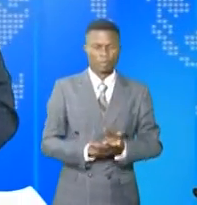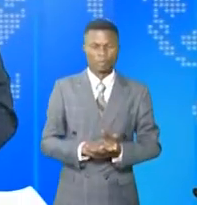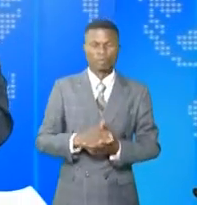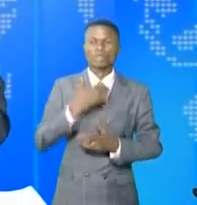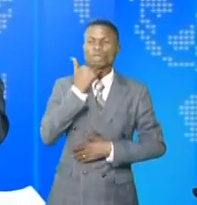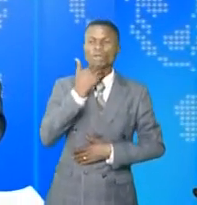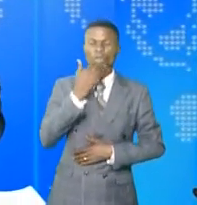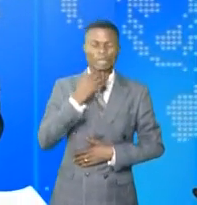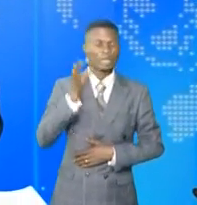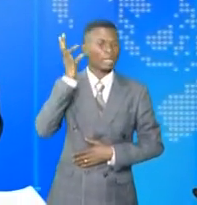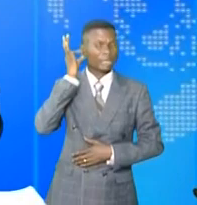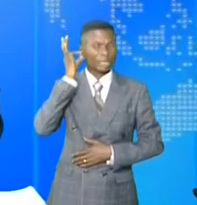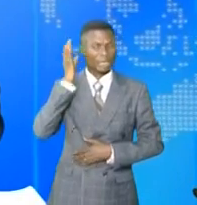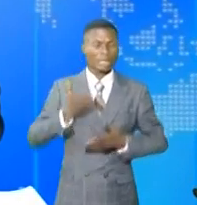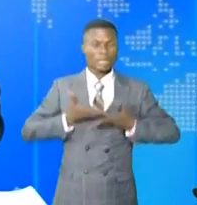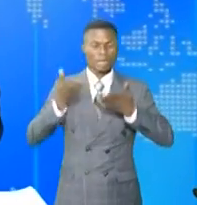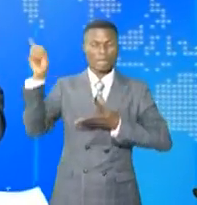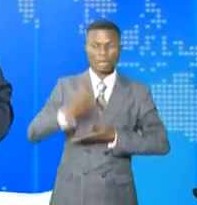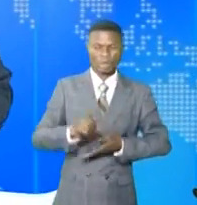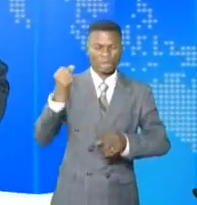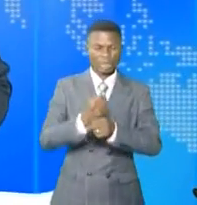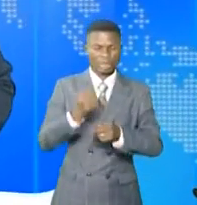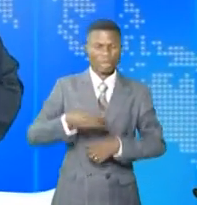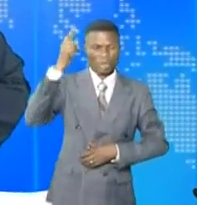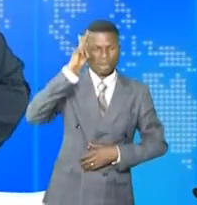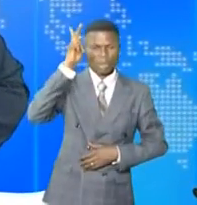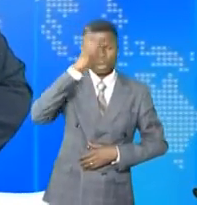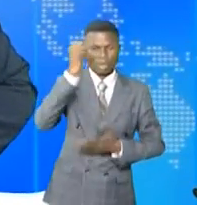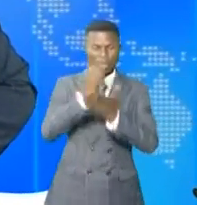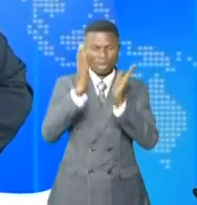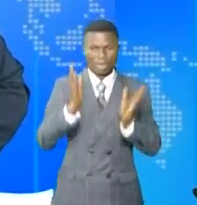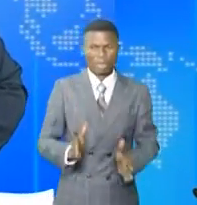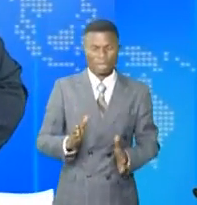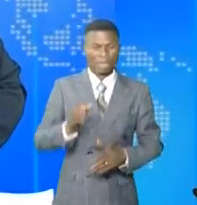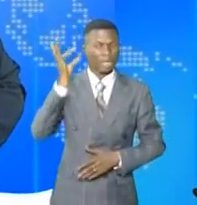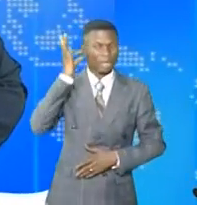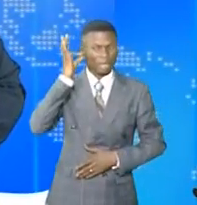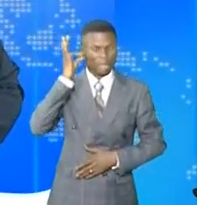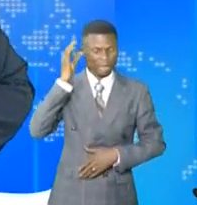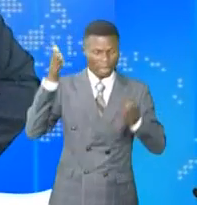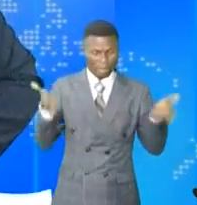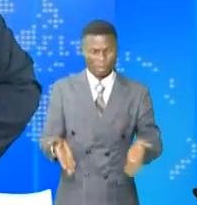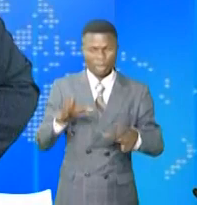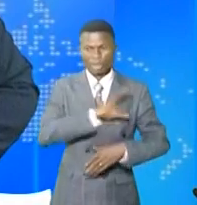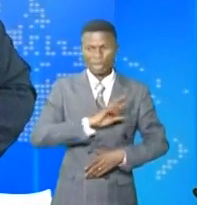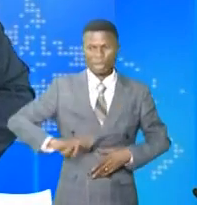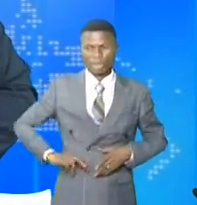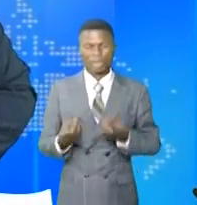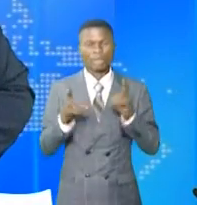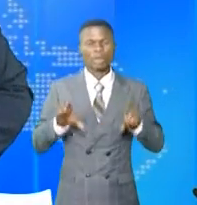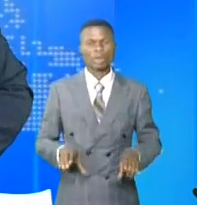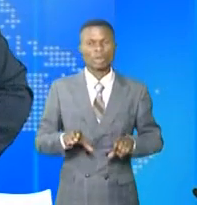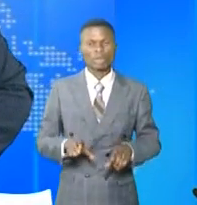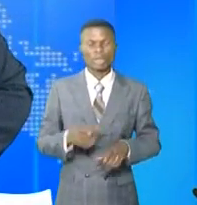d'affaires du Kenya se proposent d'investir dans le Haut-Katanga. L'ambassadeur de ce pays en poste en République démocratique du